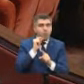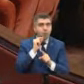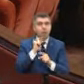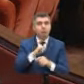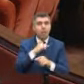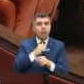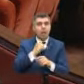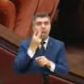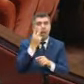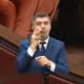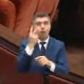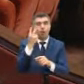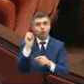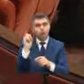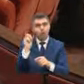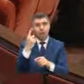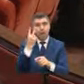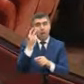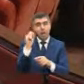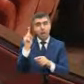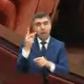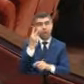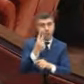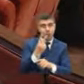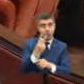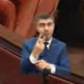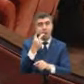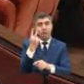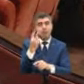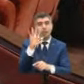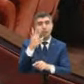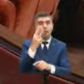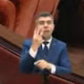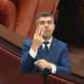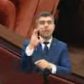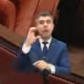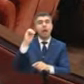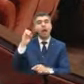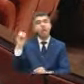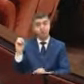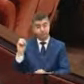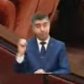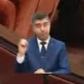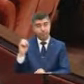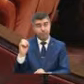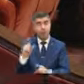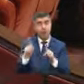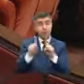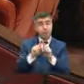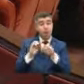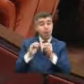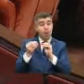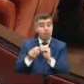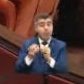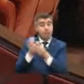أفق 2020-2021 إلى حوالي 235 ألف. لكن الإشكال لا يكمن هنا فقط في